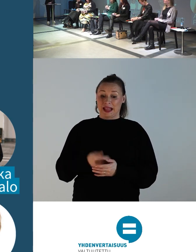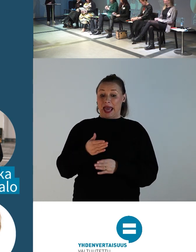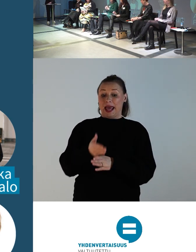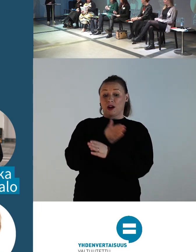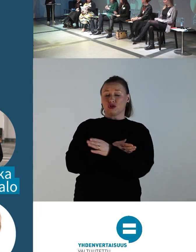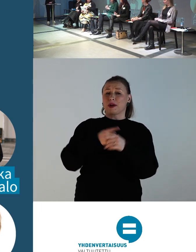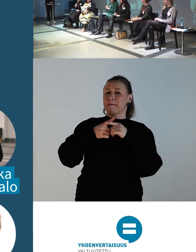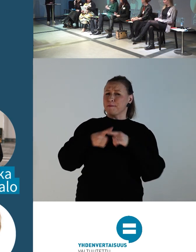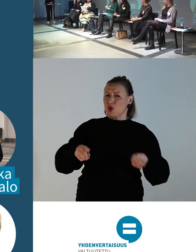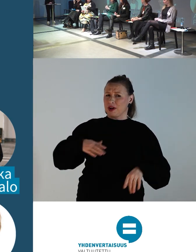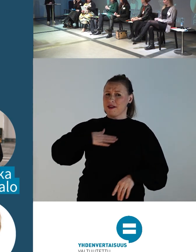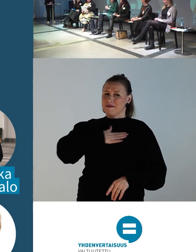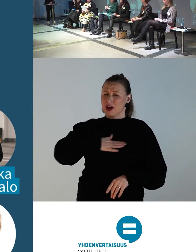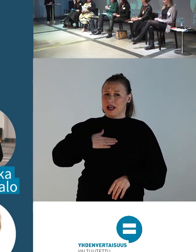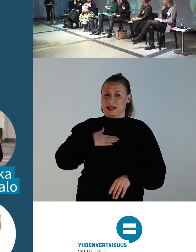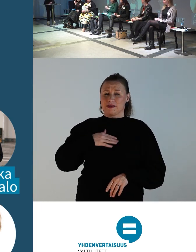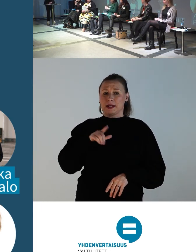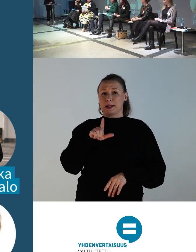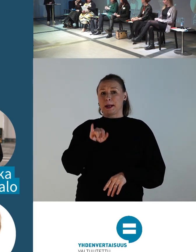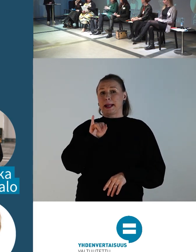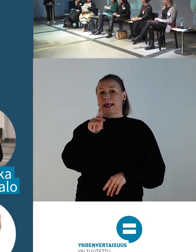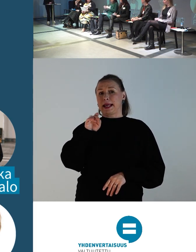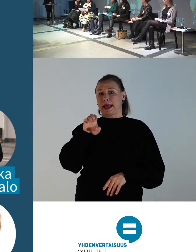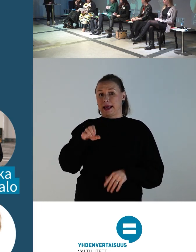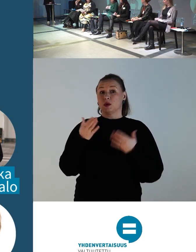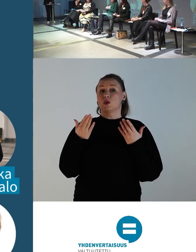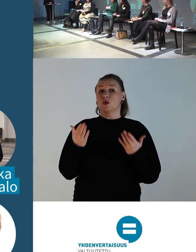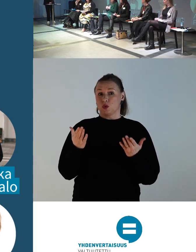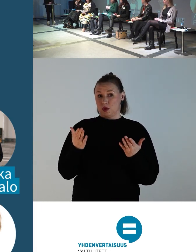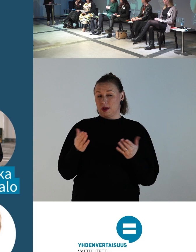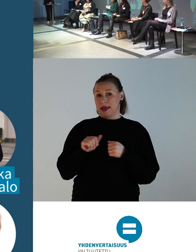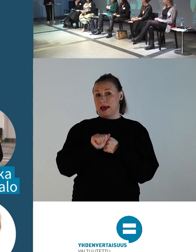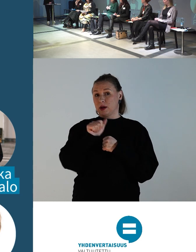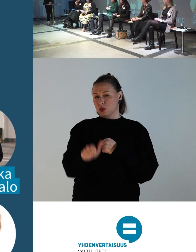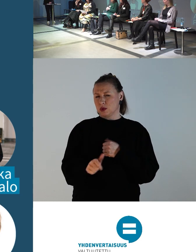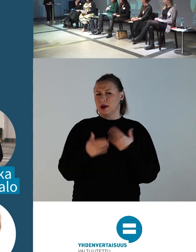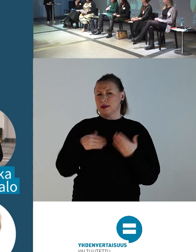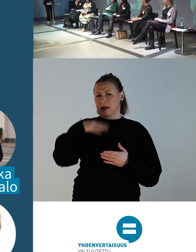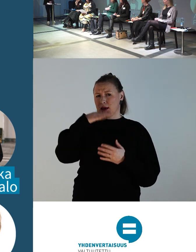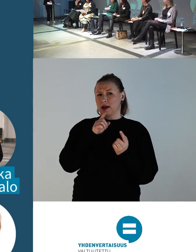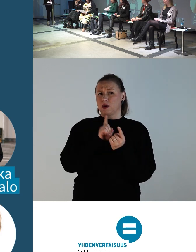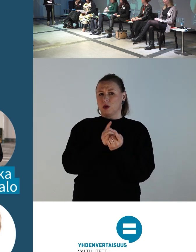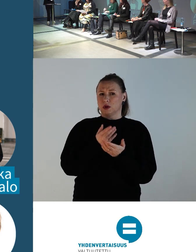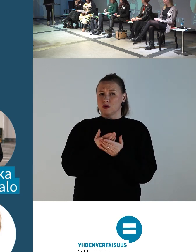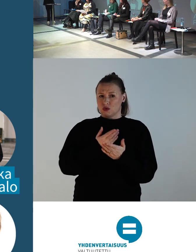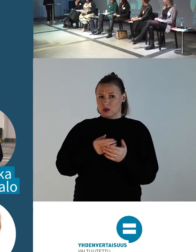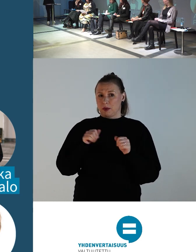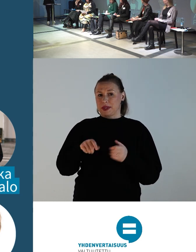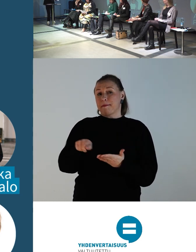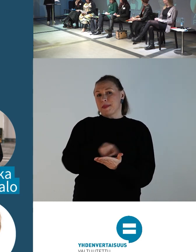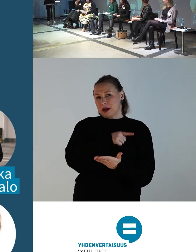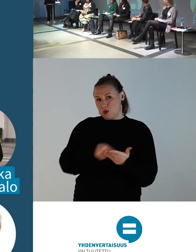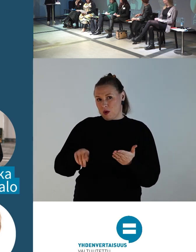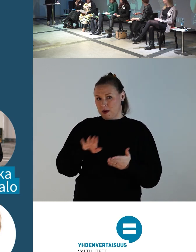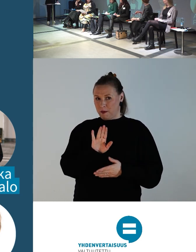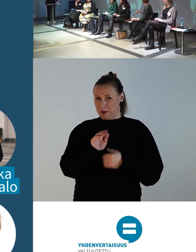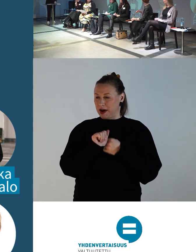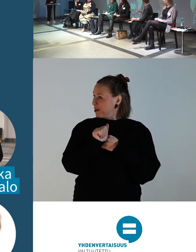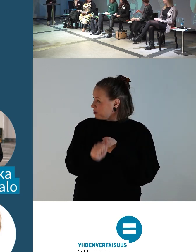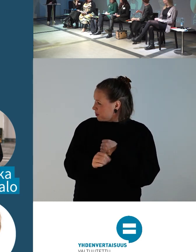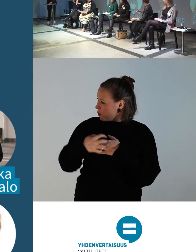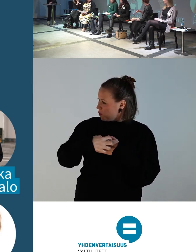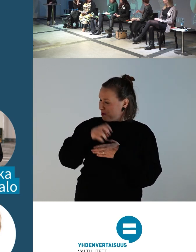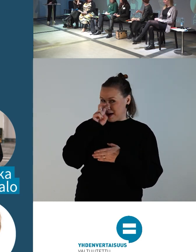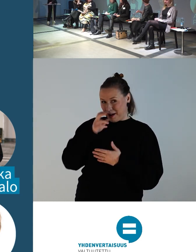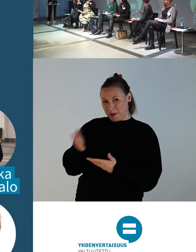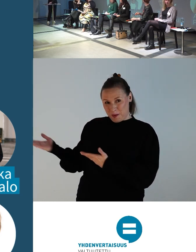poiketen valitettavasti Liike Nytin edustaja joutui tänään henkilökohtaisista syistä perumaan osallistumisensa, mutta hänen kuva oli vielä